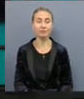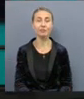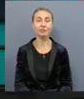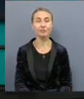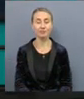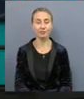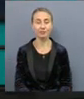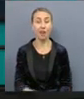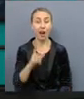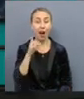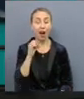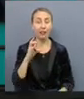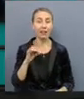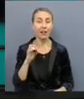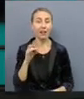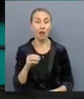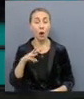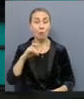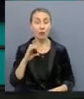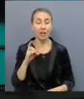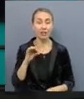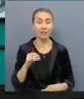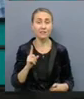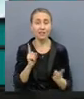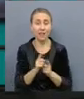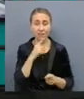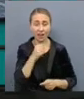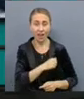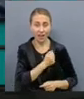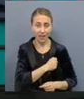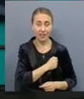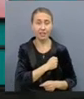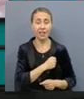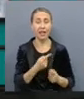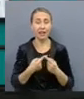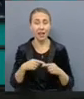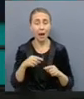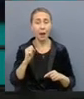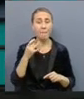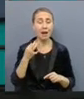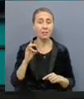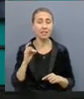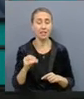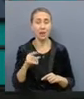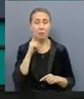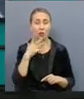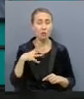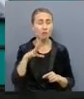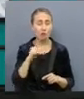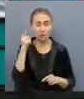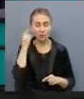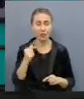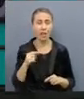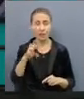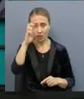Халык Кахарманы Мухтар Алтынбаев встретился со студентами военной кафедры университета имени Абая Мырзахметова. Молодежь в курсе событий государства,